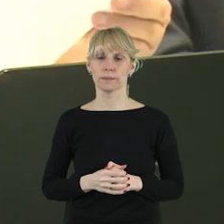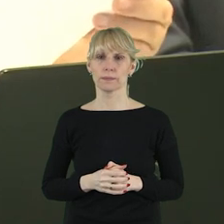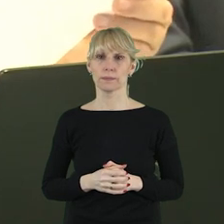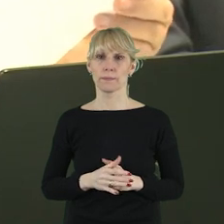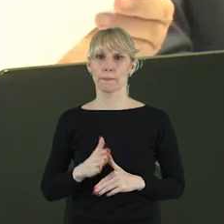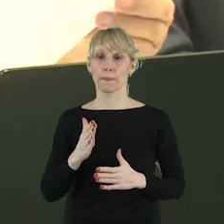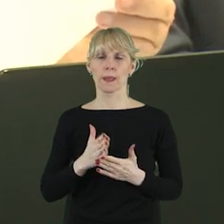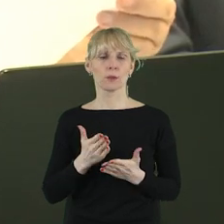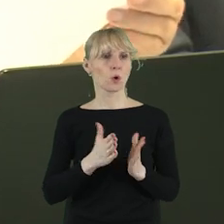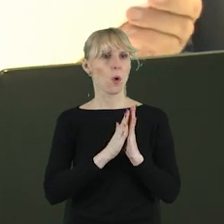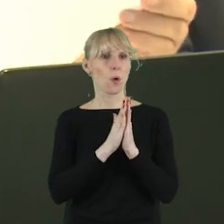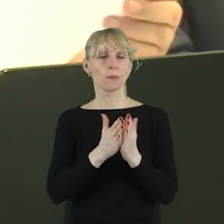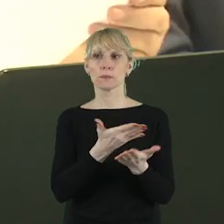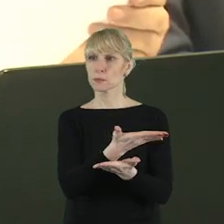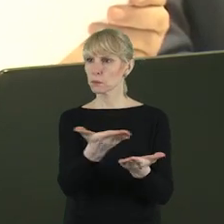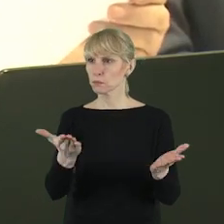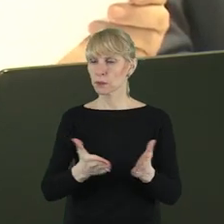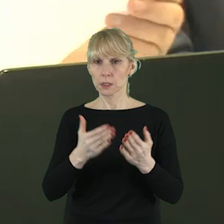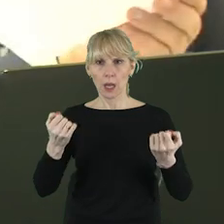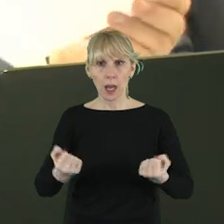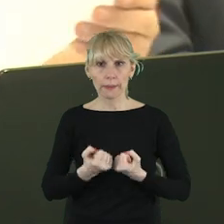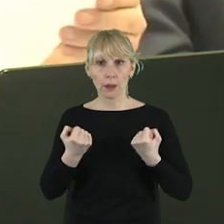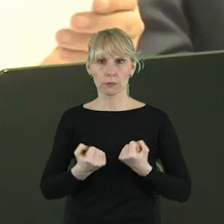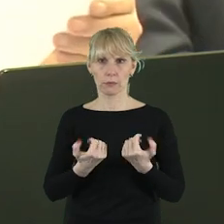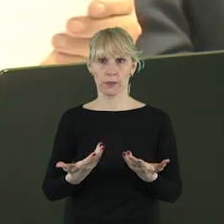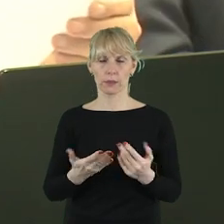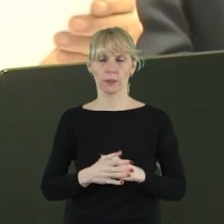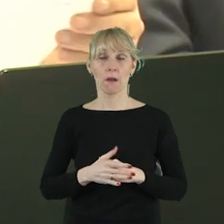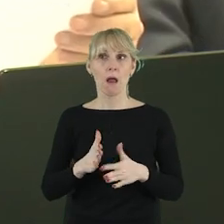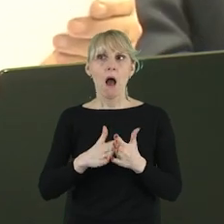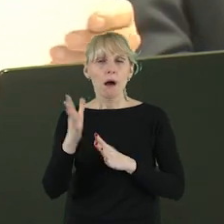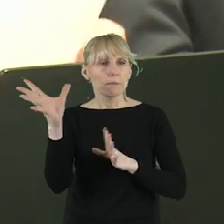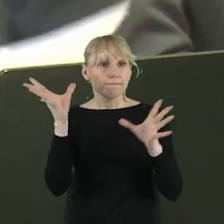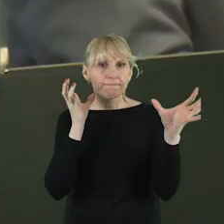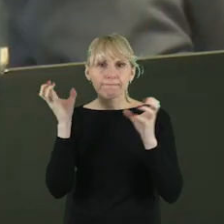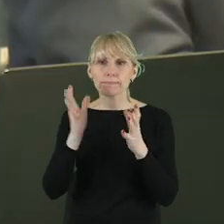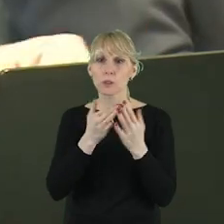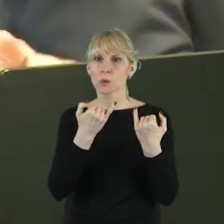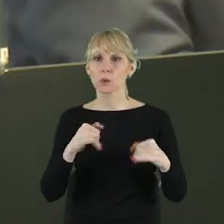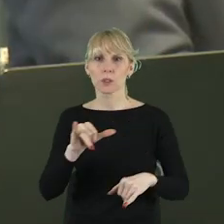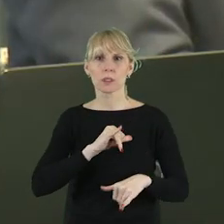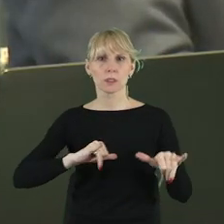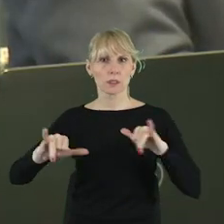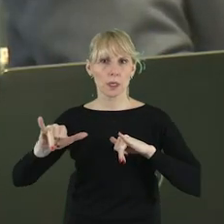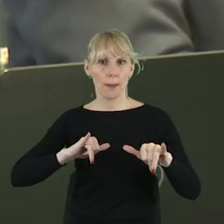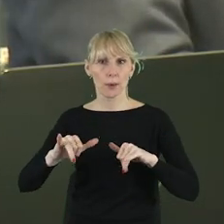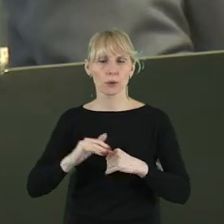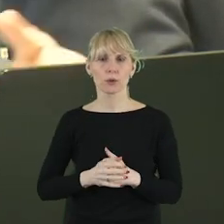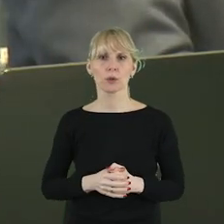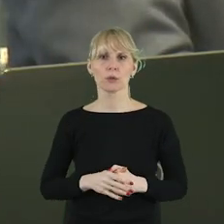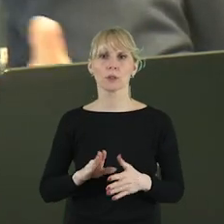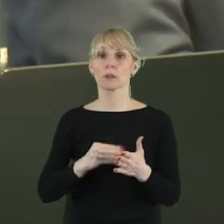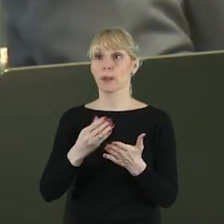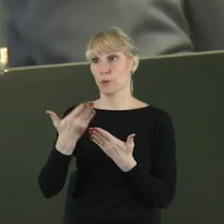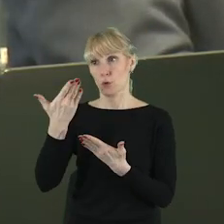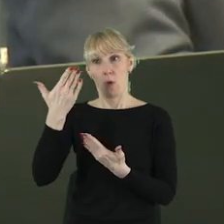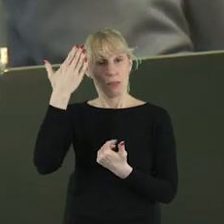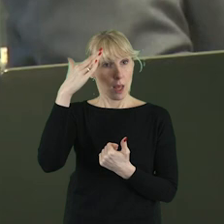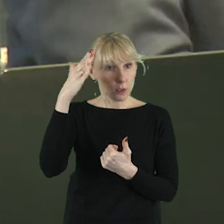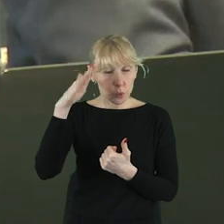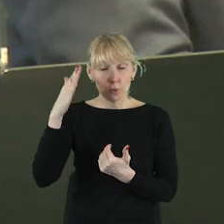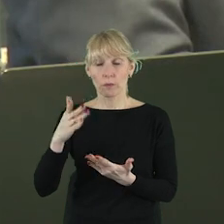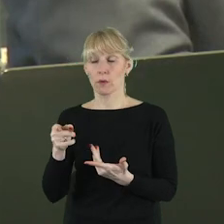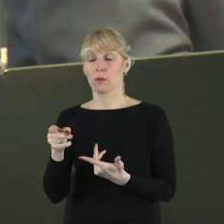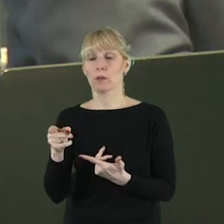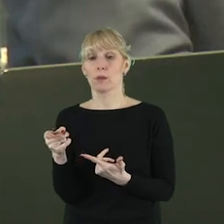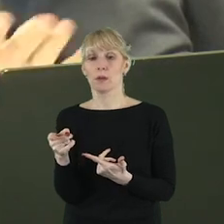Do mnie docierają apele różnych samorządów, między innymi z Duńsko-Wolskiego, marszałku spraw, by ta firma